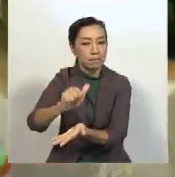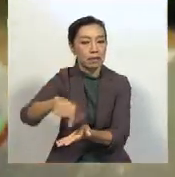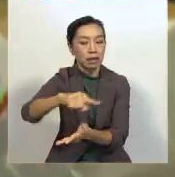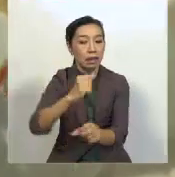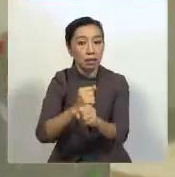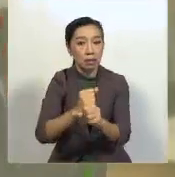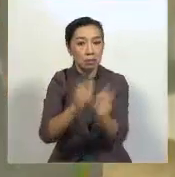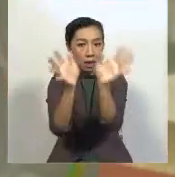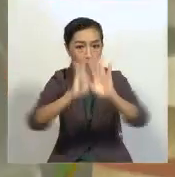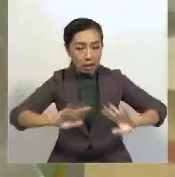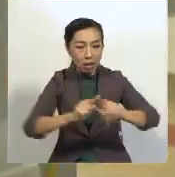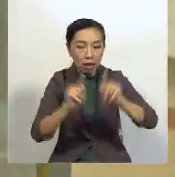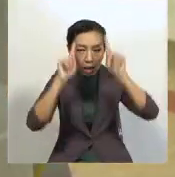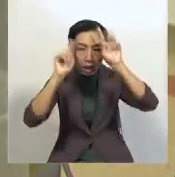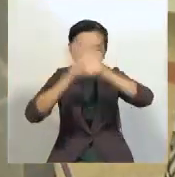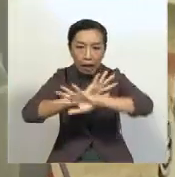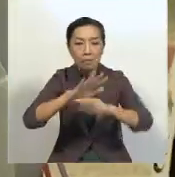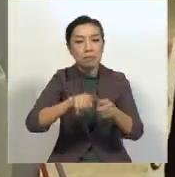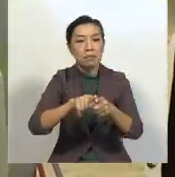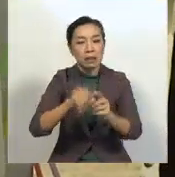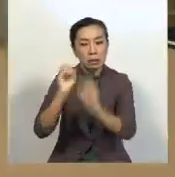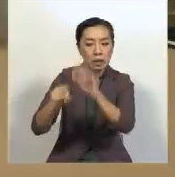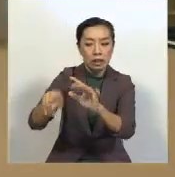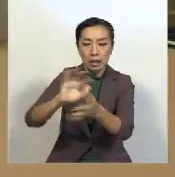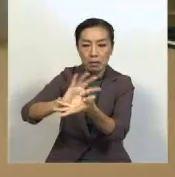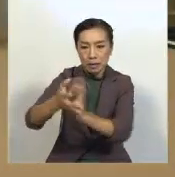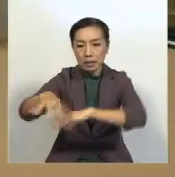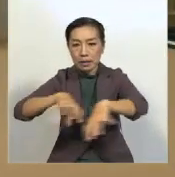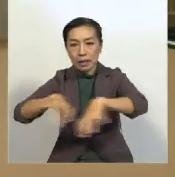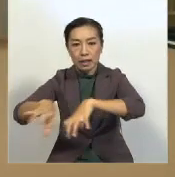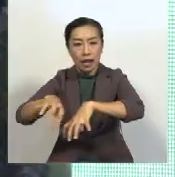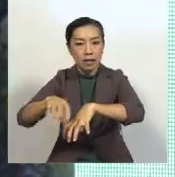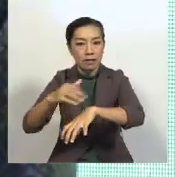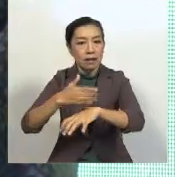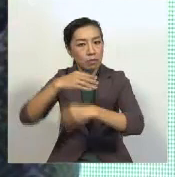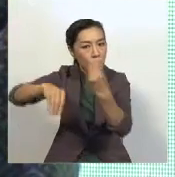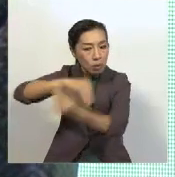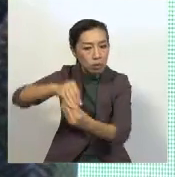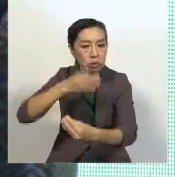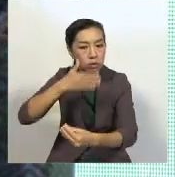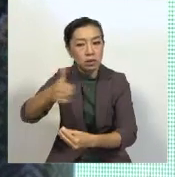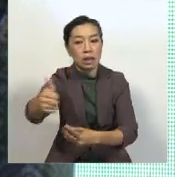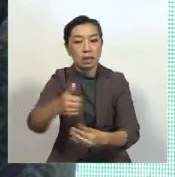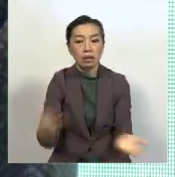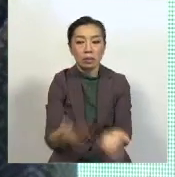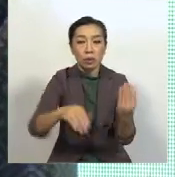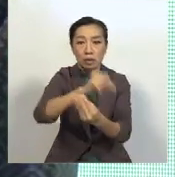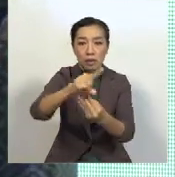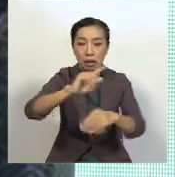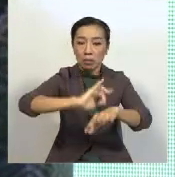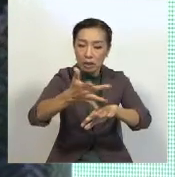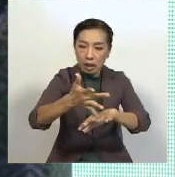คแห่งการผลิตและบริหารจัดการของเสียอย่างยั่งยืนส่งเสริมเศรษฐกิจชีวภาพเศรษฐกิจหมุนเวียนและเศรษฐกิจสีเ